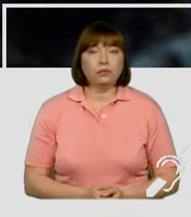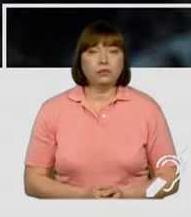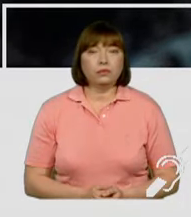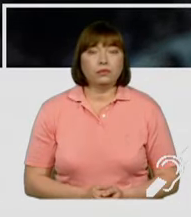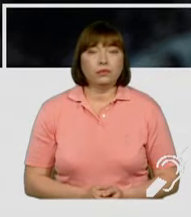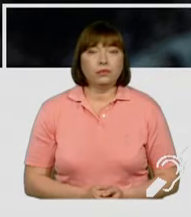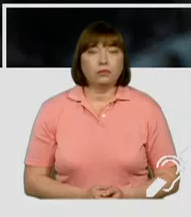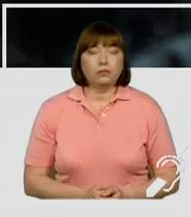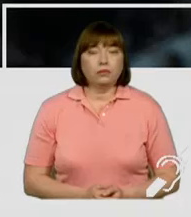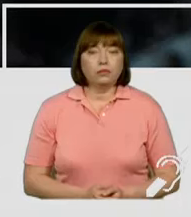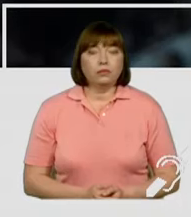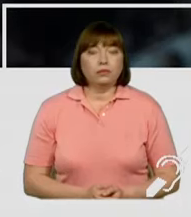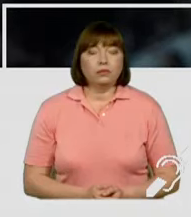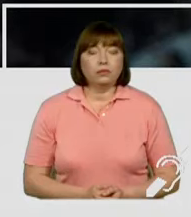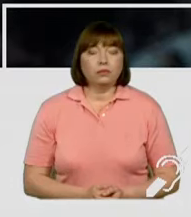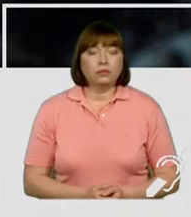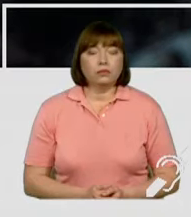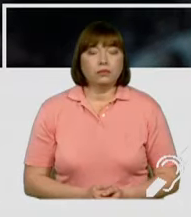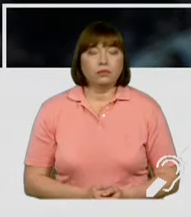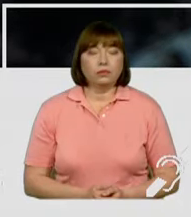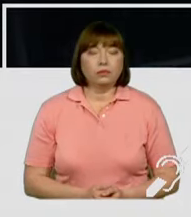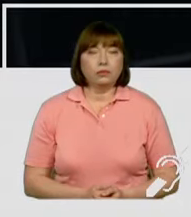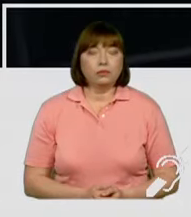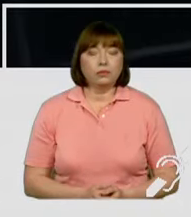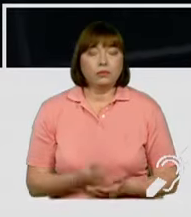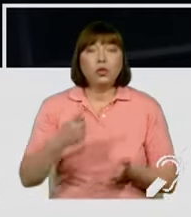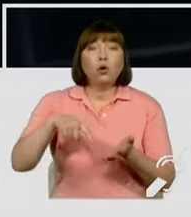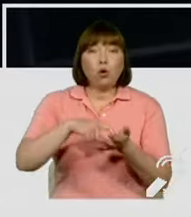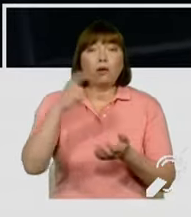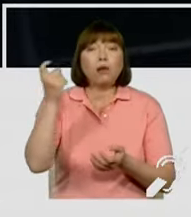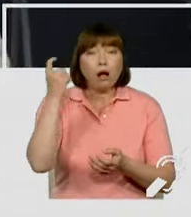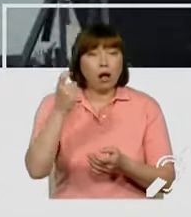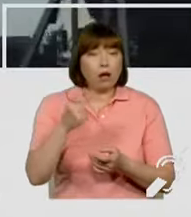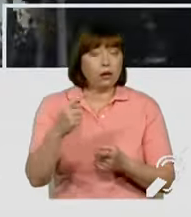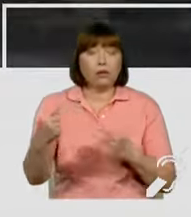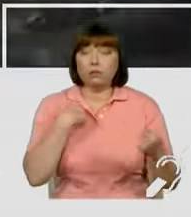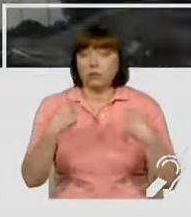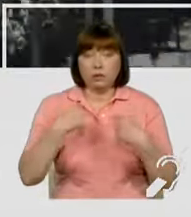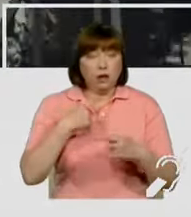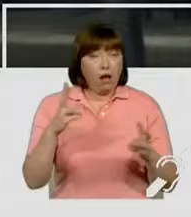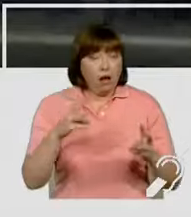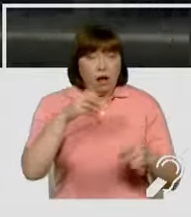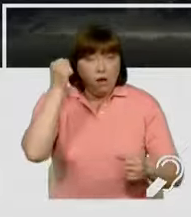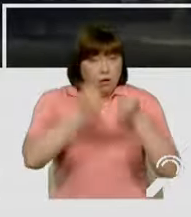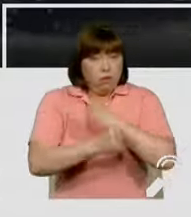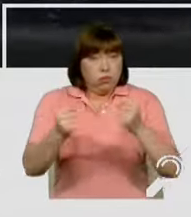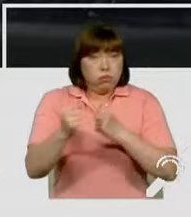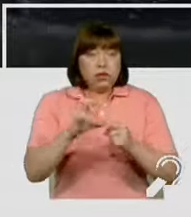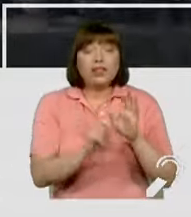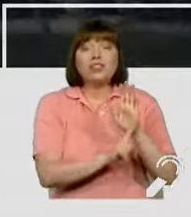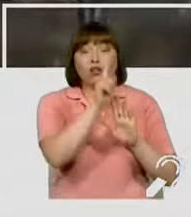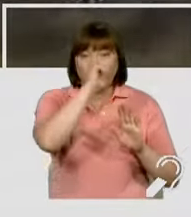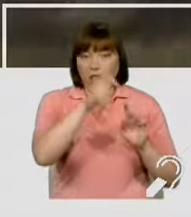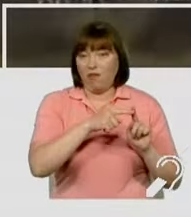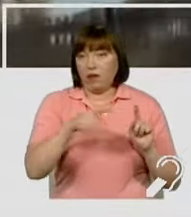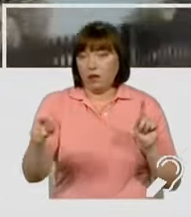and launches these bombs straight on the city. Orașul Kharkov este în bătaia focului încă de la începutul invaziei rusești. În